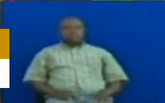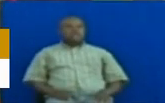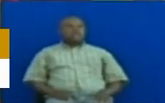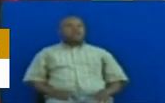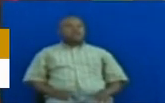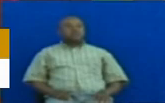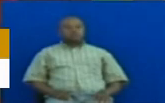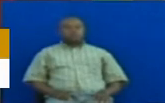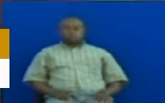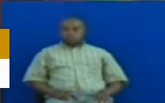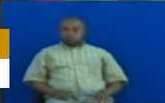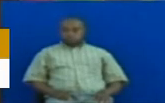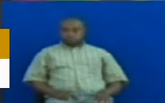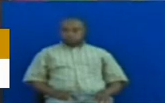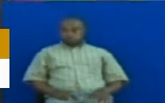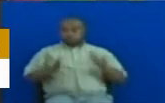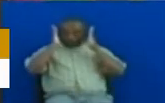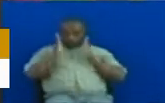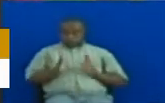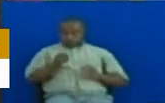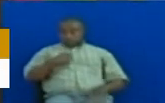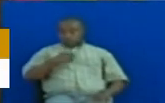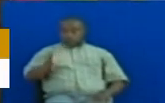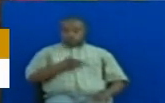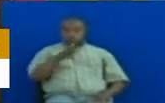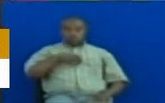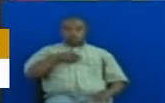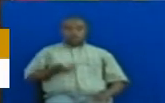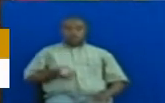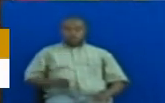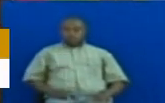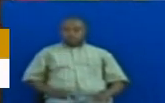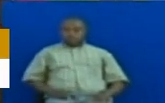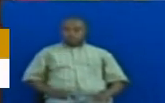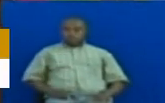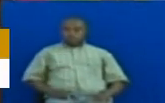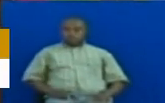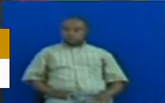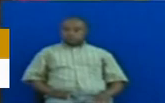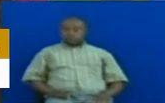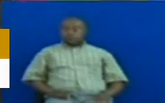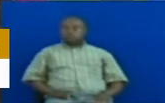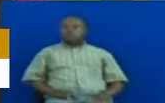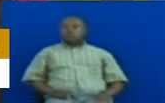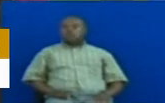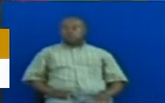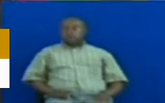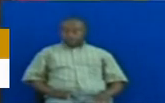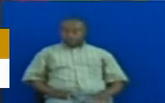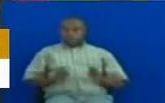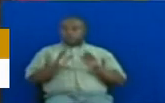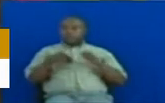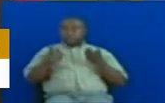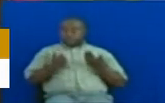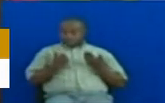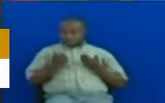mwenyekiti, naomba niwatoe hofu waheshimiwa wabunge wote. Hoja sasa hapa